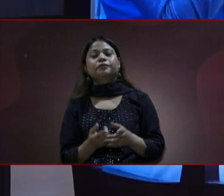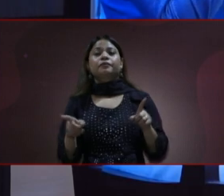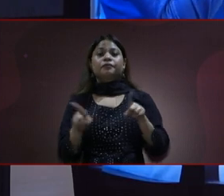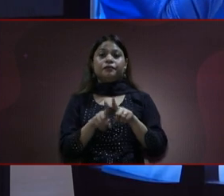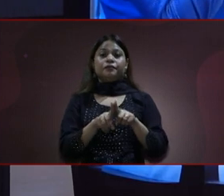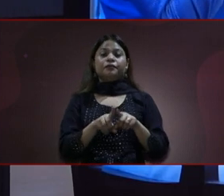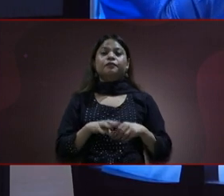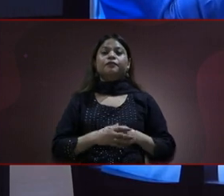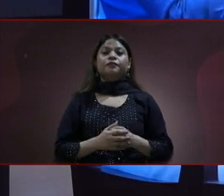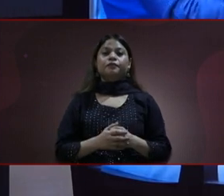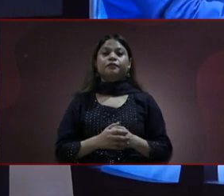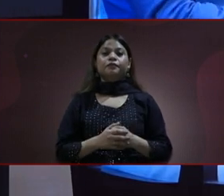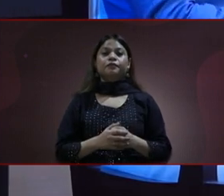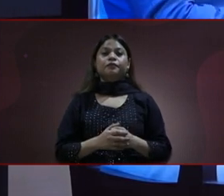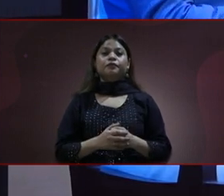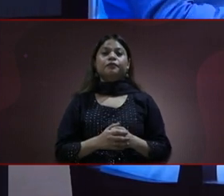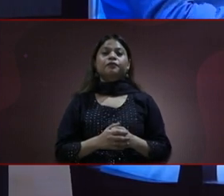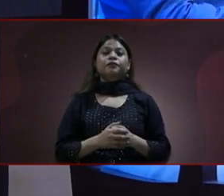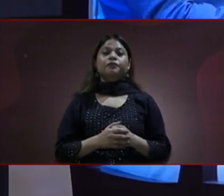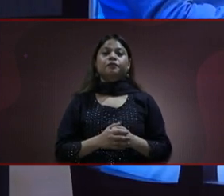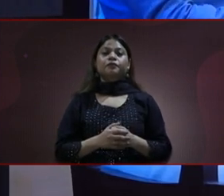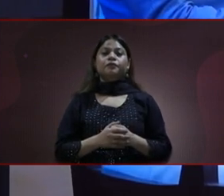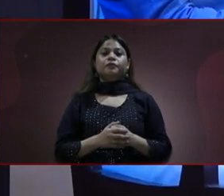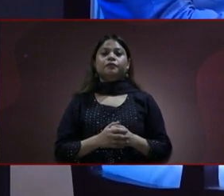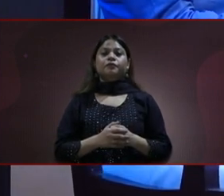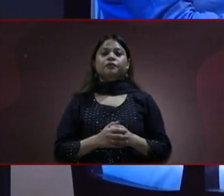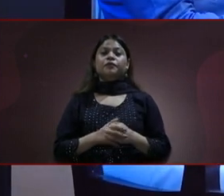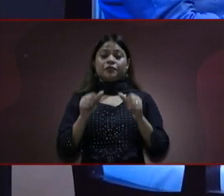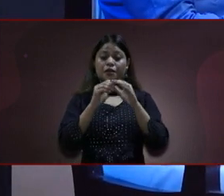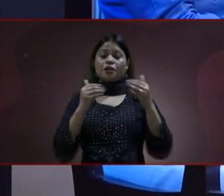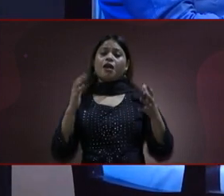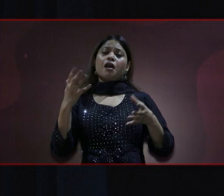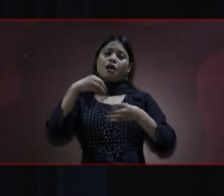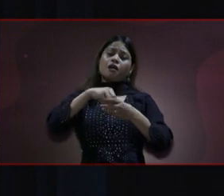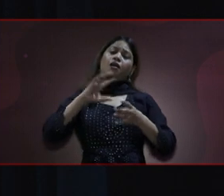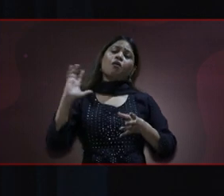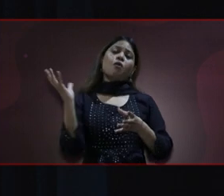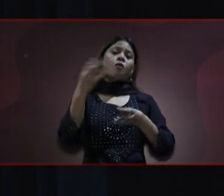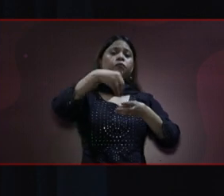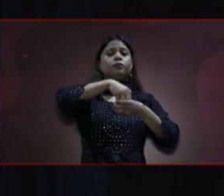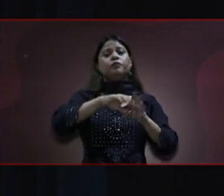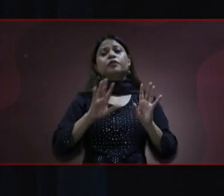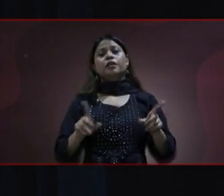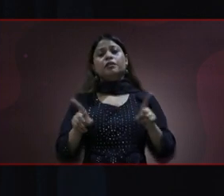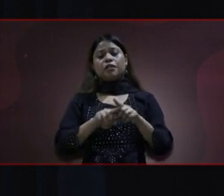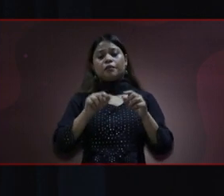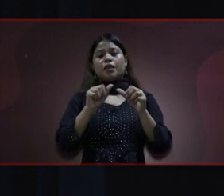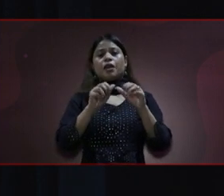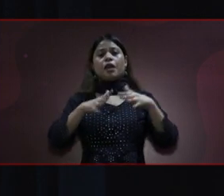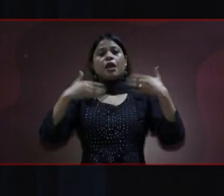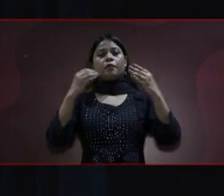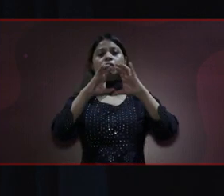डेडिकेट शॉप खुला है अमेजन के अंदर। उसमें अगर आओगे NCERT की क्लास